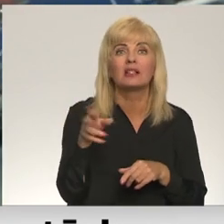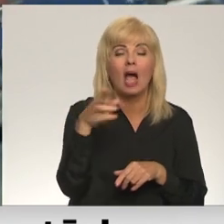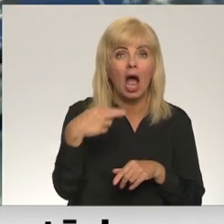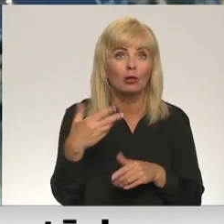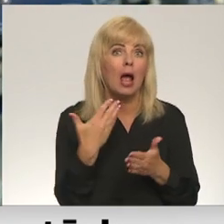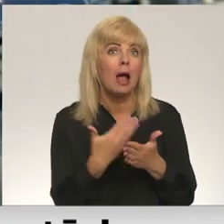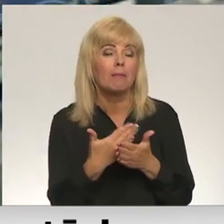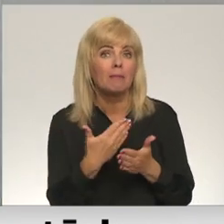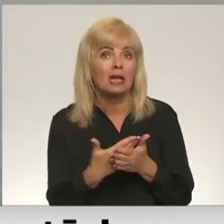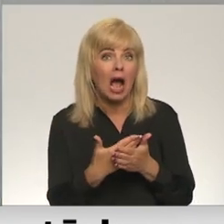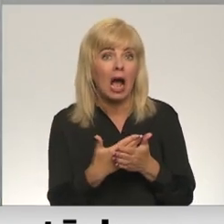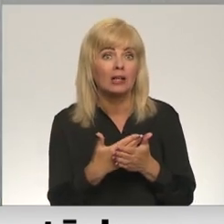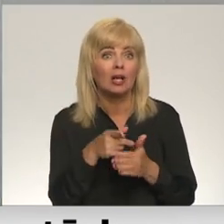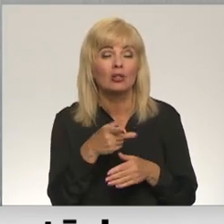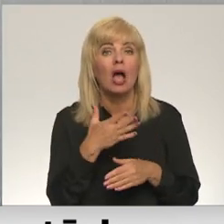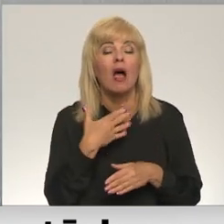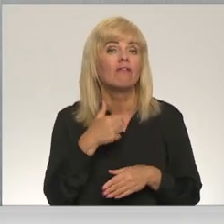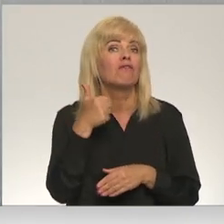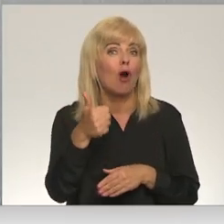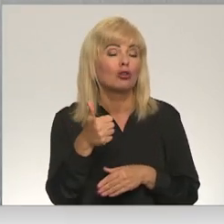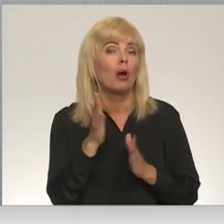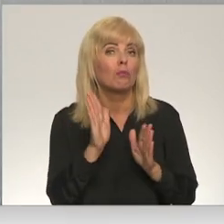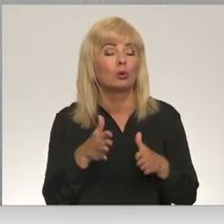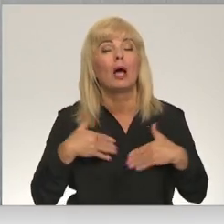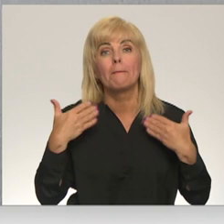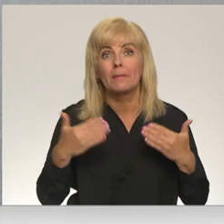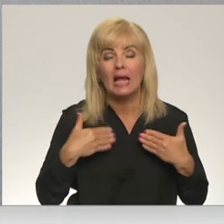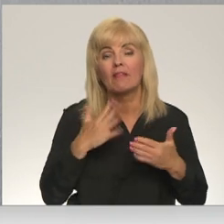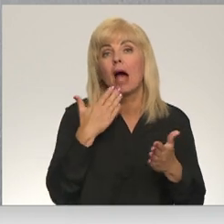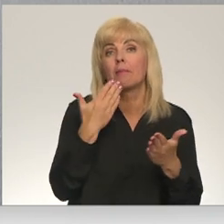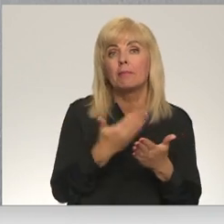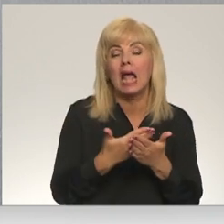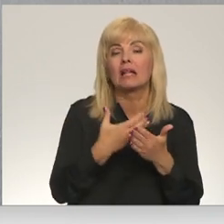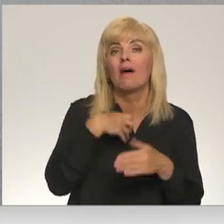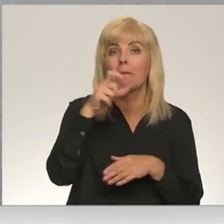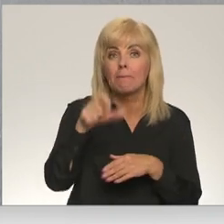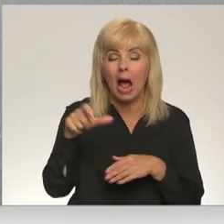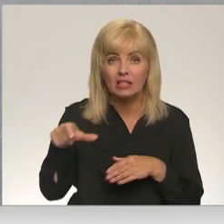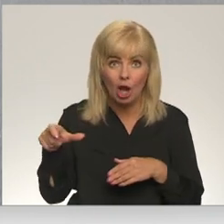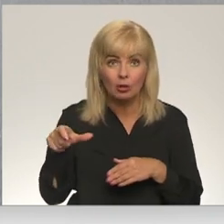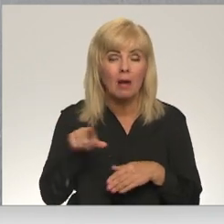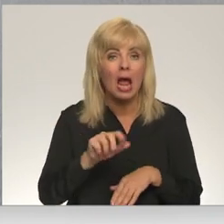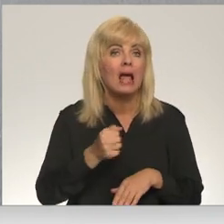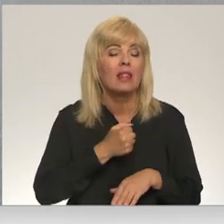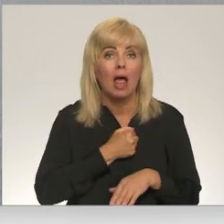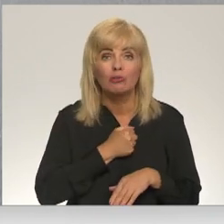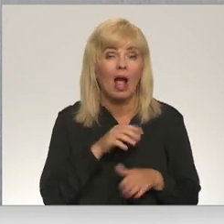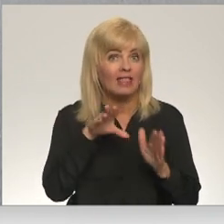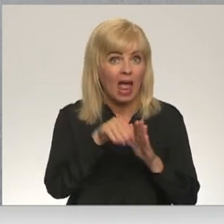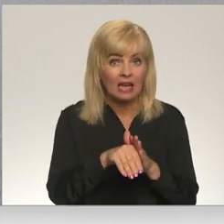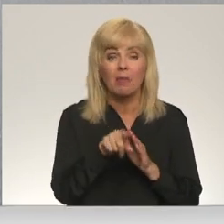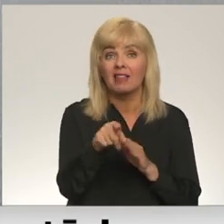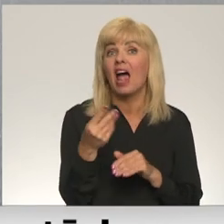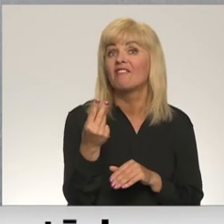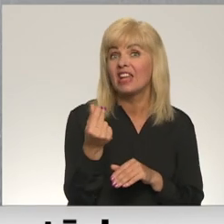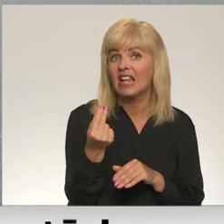būtu valsts finansējuma ietvaros, ļoti forši, mēs tiešām priecātos, ka mēs varētu piedāvāt pacientiem kaut ko tādu. Ja tas, diemžēl, neiet uz